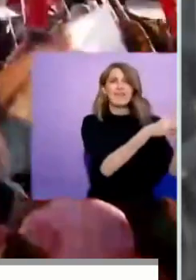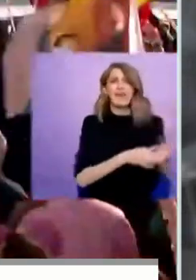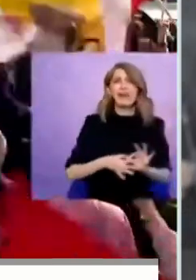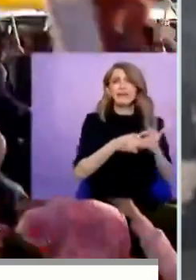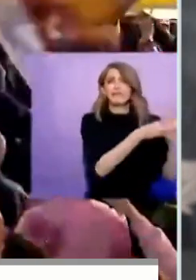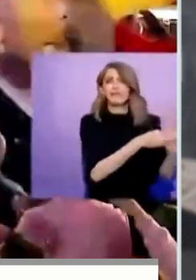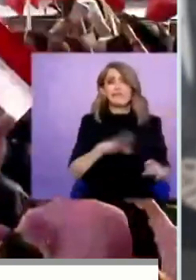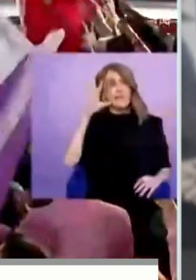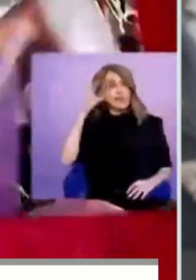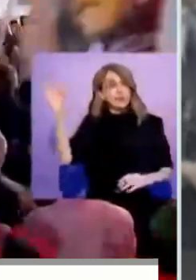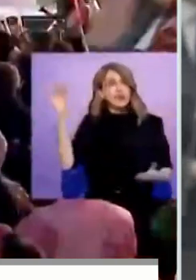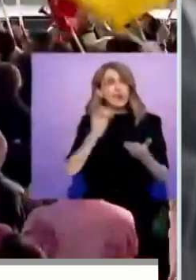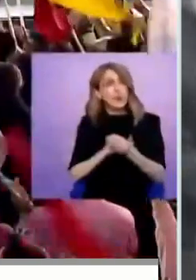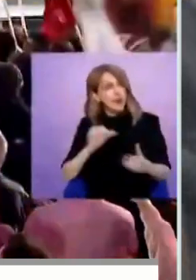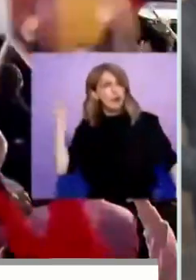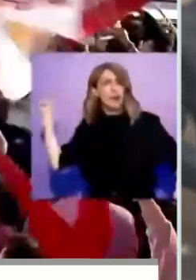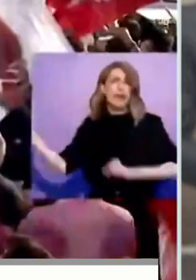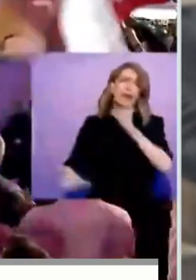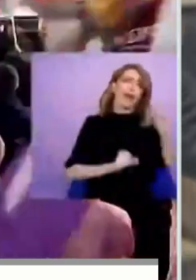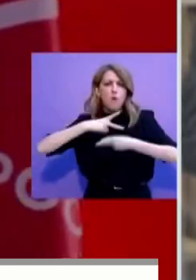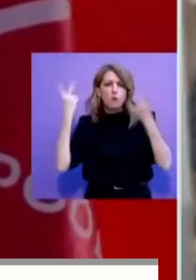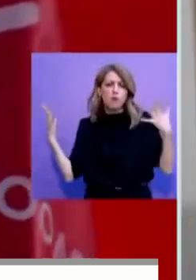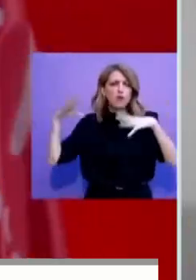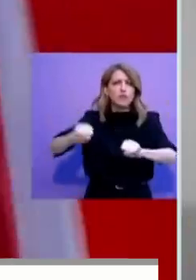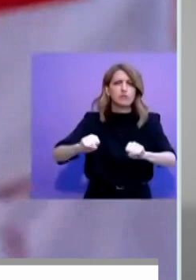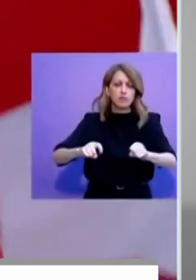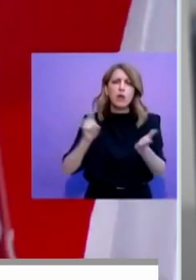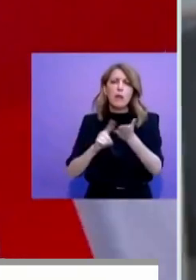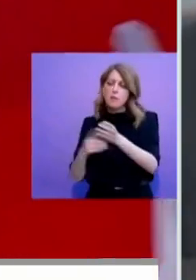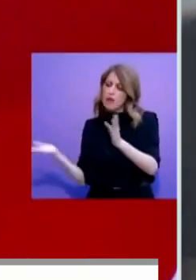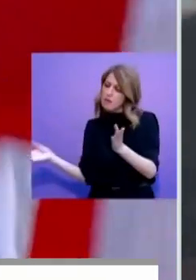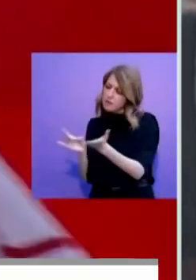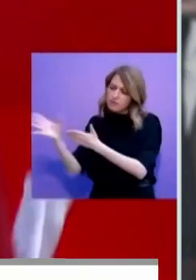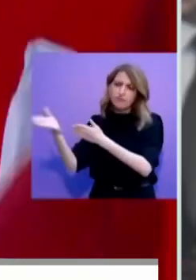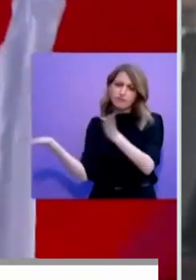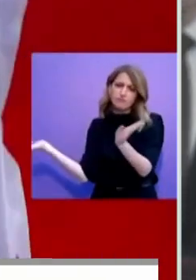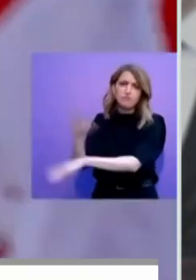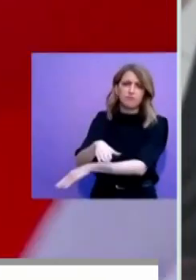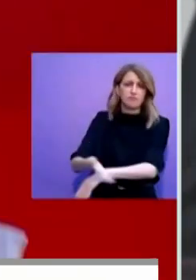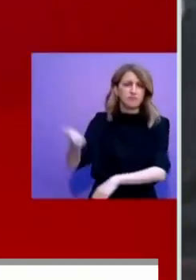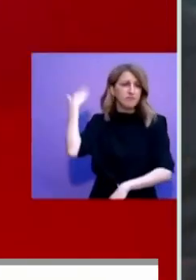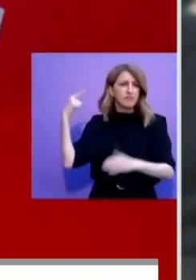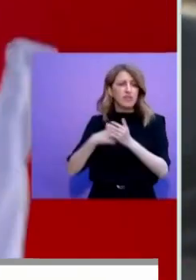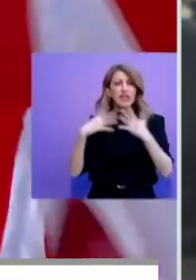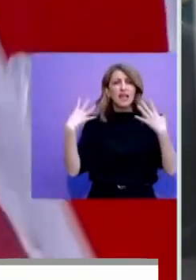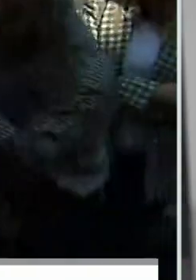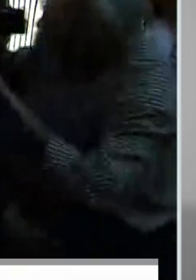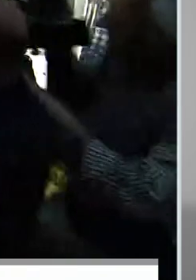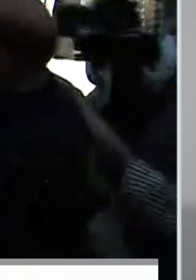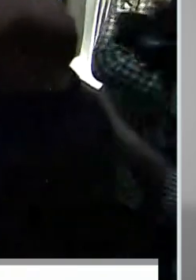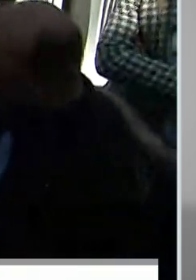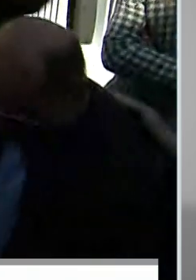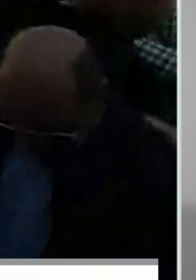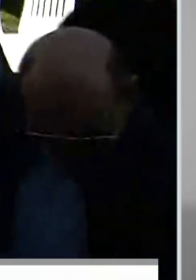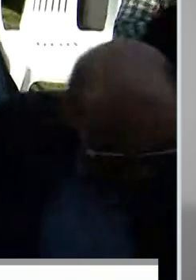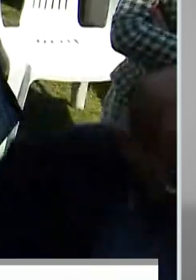εβδομάδα πριν από τις εκλογές, επίσης, ο Νίκος Ανδρουλάκης το Σαββατοκύριακο σε μία σειρά συναντεύξεών του κατηγόρησε τον κύριο Μητσοτάκη αλλά και τον κύριο